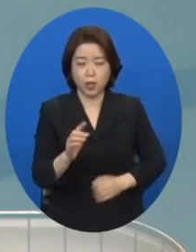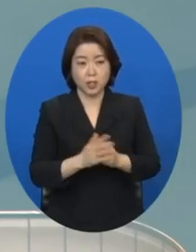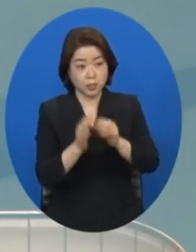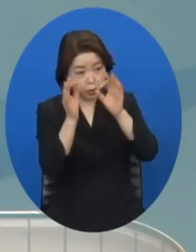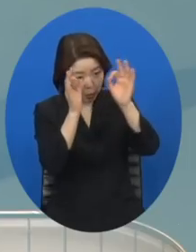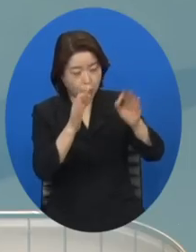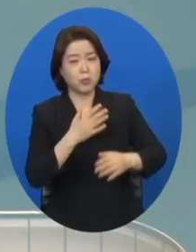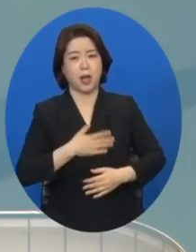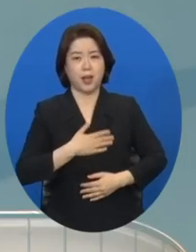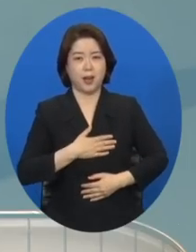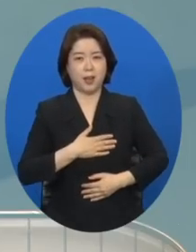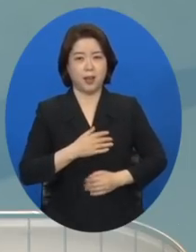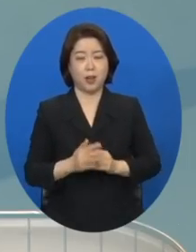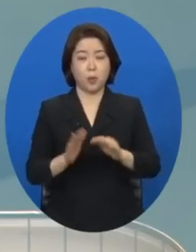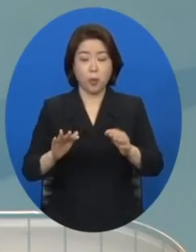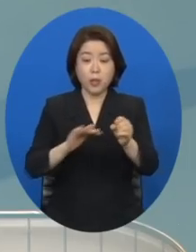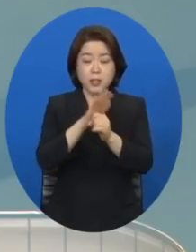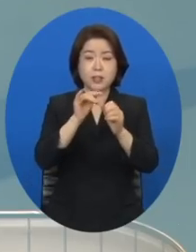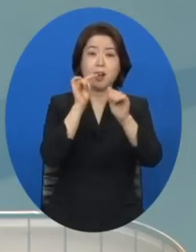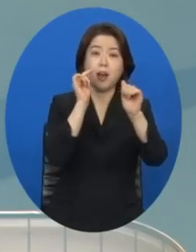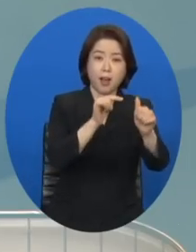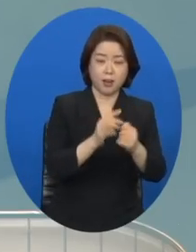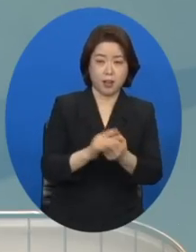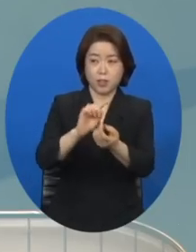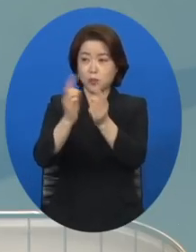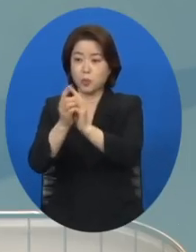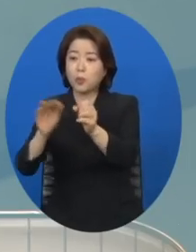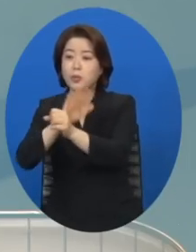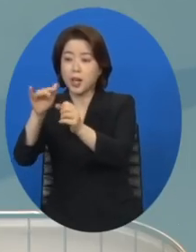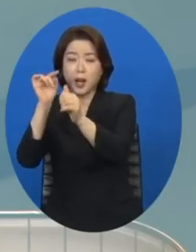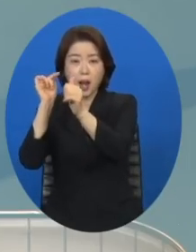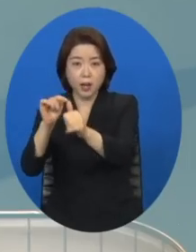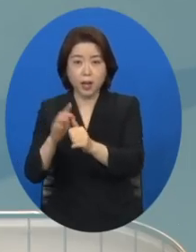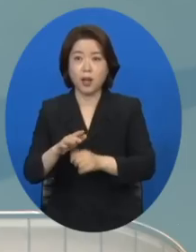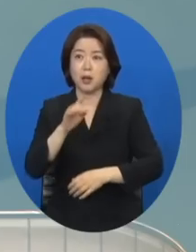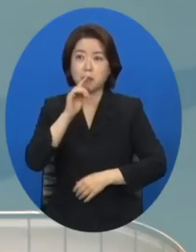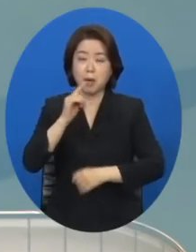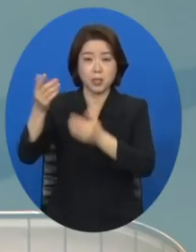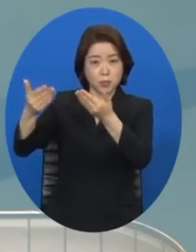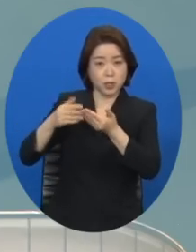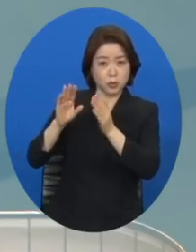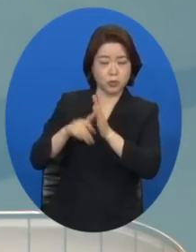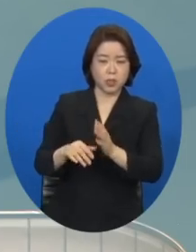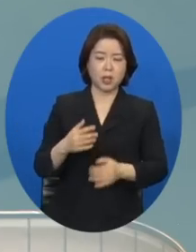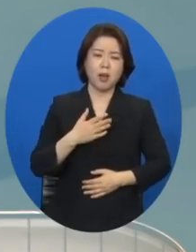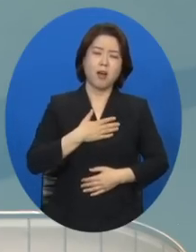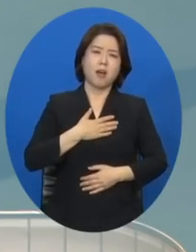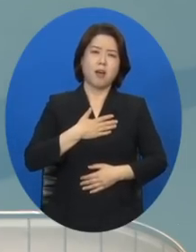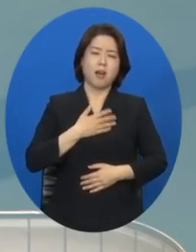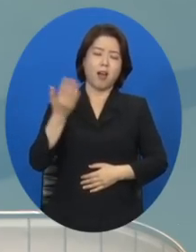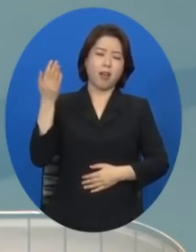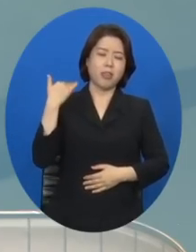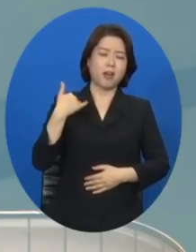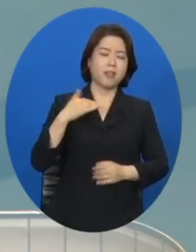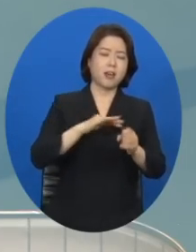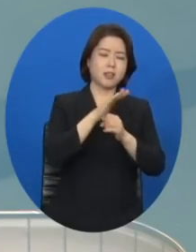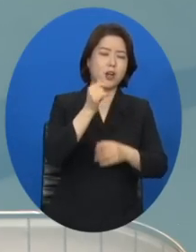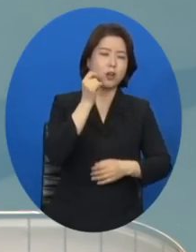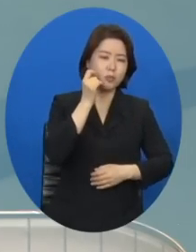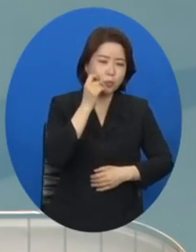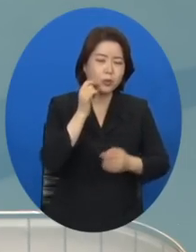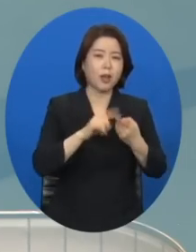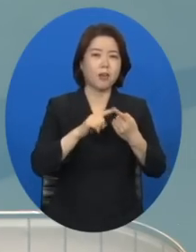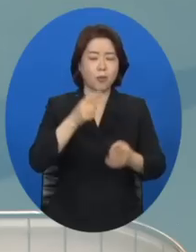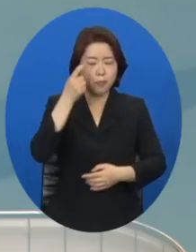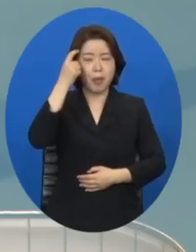오늘 사랑하라 너희가 서로 사랑해야 된다라고 했을 때 주님 제가 사랑하지 못한 것이 생각이났습니다 제가 사랑하는 줄